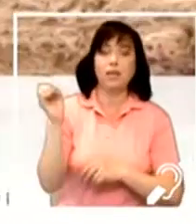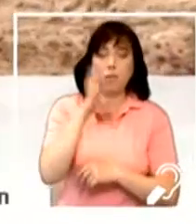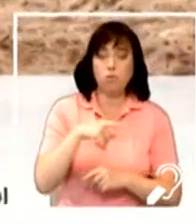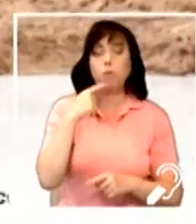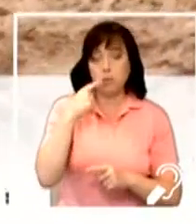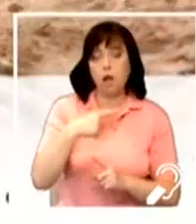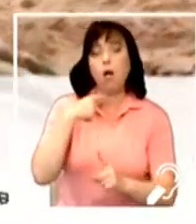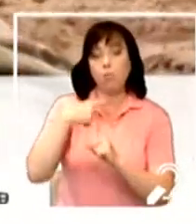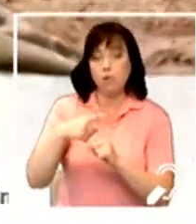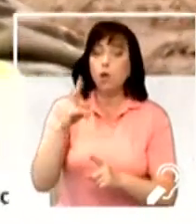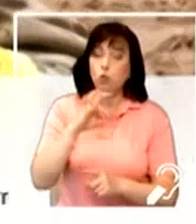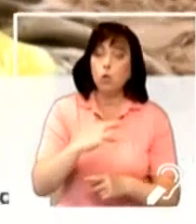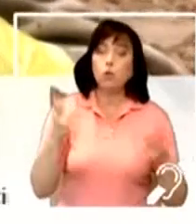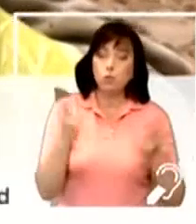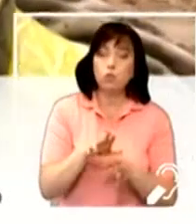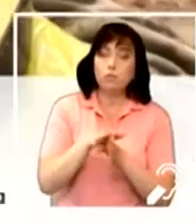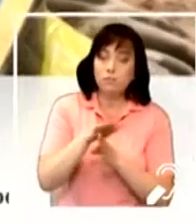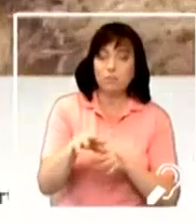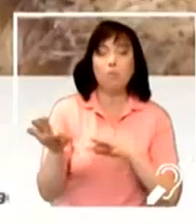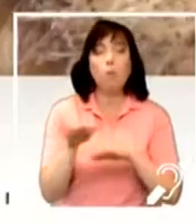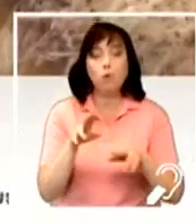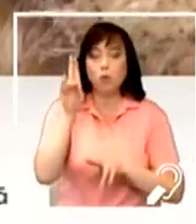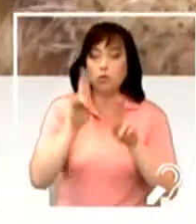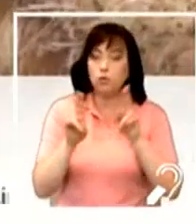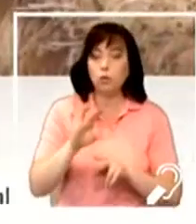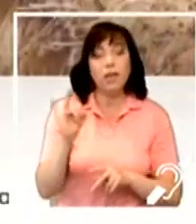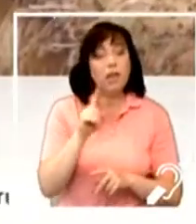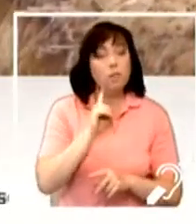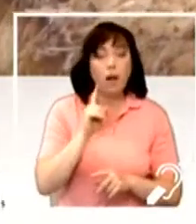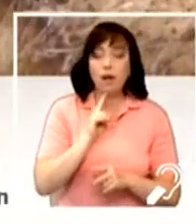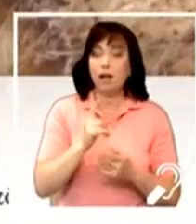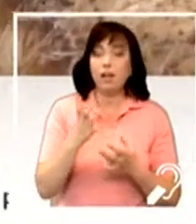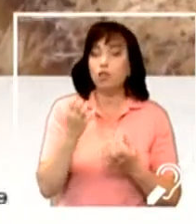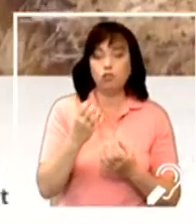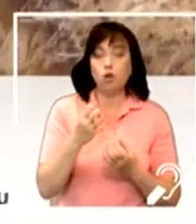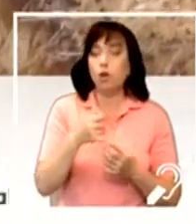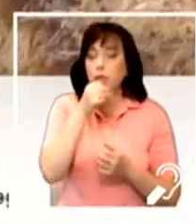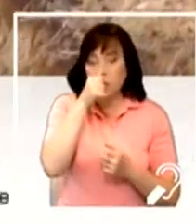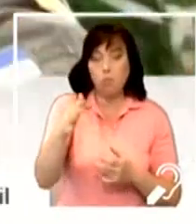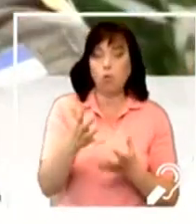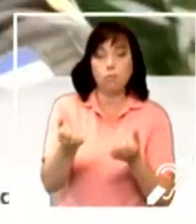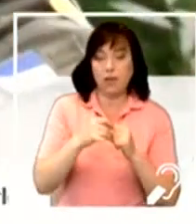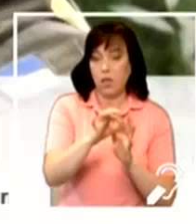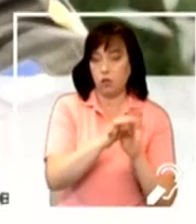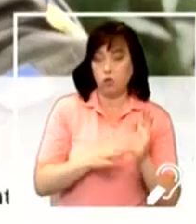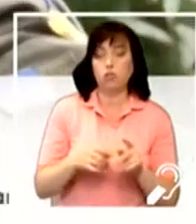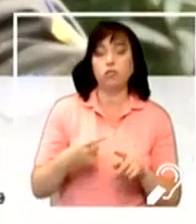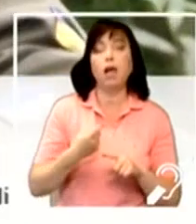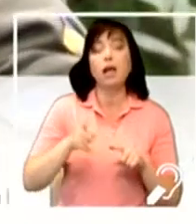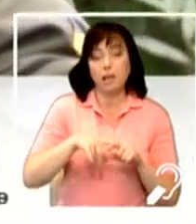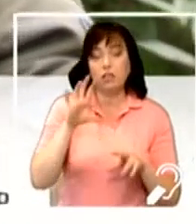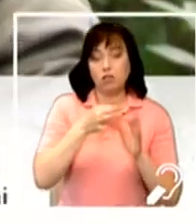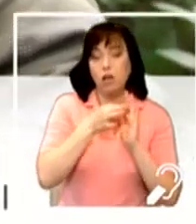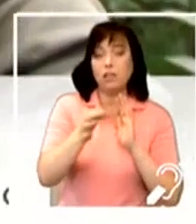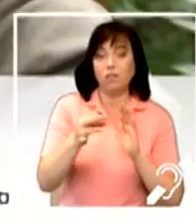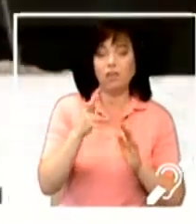la această dorință, dar insistă că trebuie respectată procedura și nu se declară favorabile unei aderări accelerate. Tot ca un răspuns la anexarea forțată